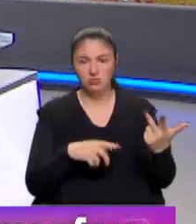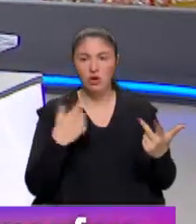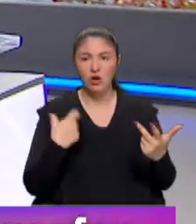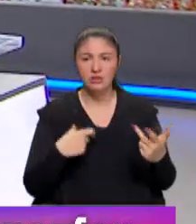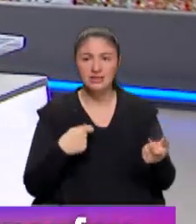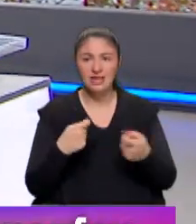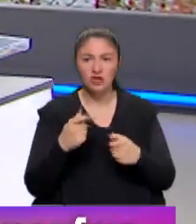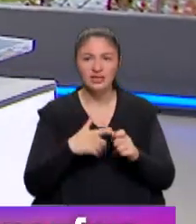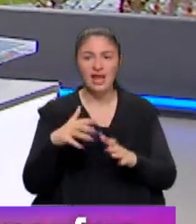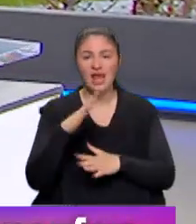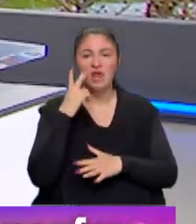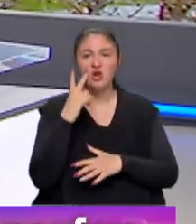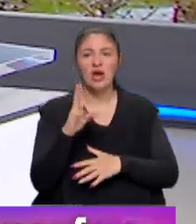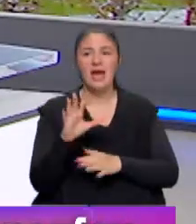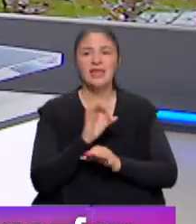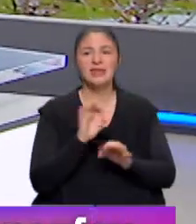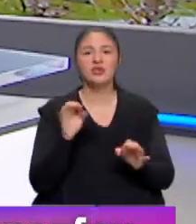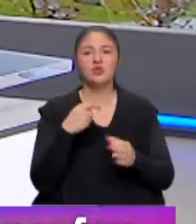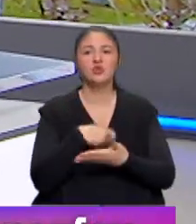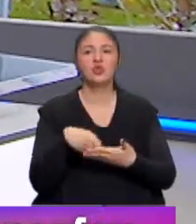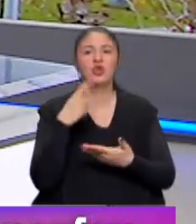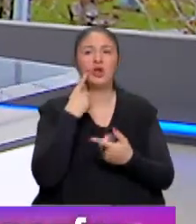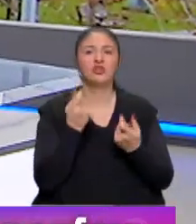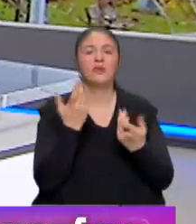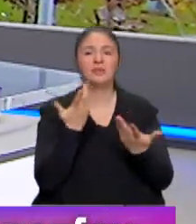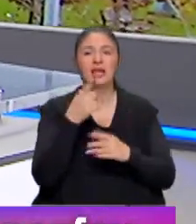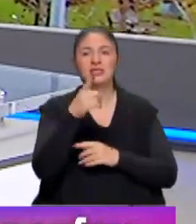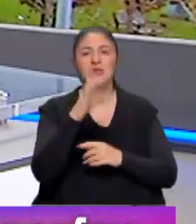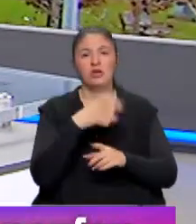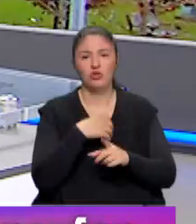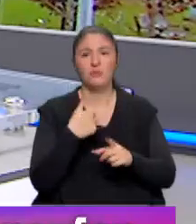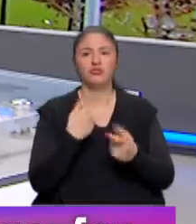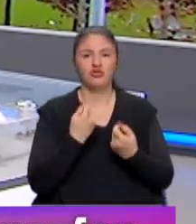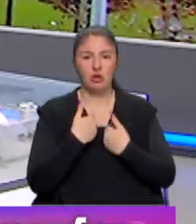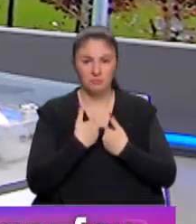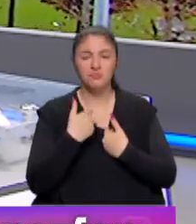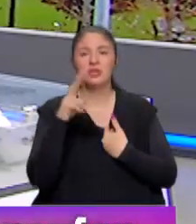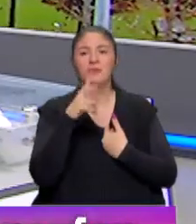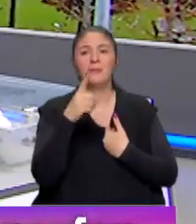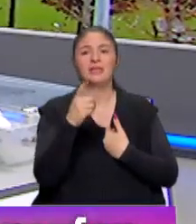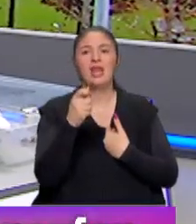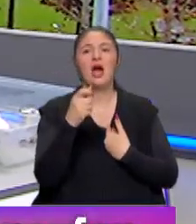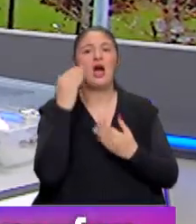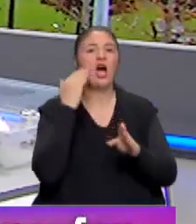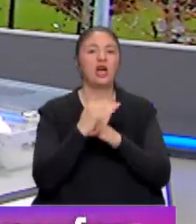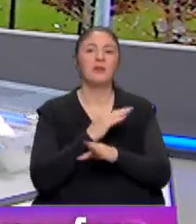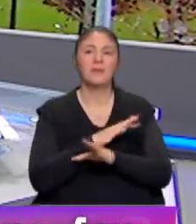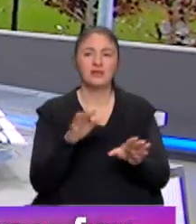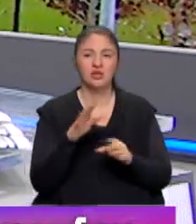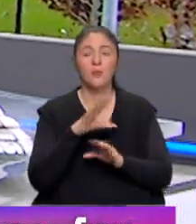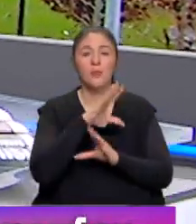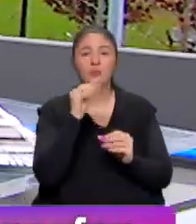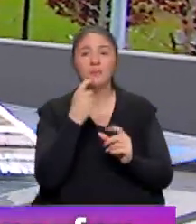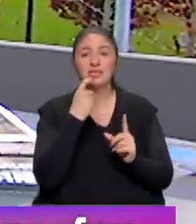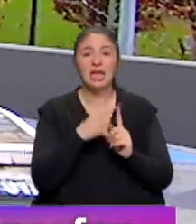Özel sektör genel itibariyle net ücret üzerinden çalışıyor. Mesela siz patronsunuz, ben çalışanım. 20 bin lirada anlaşmışız.